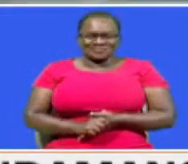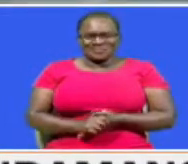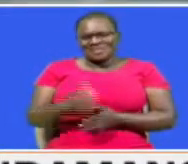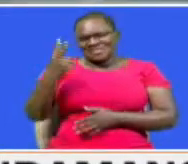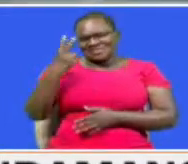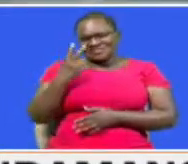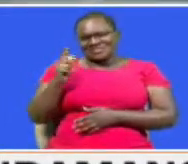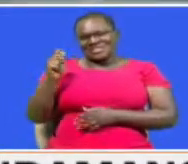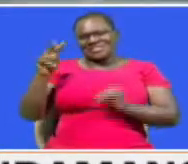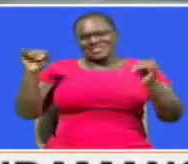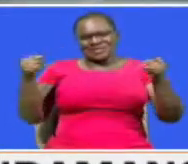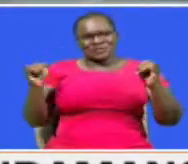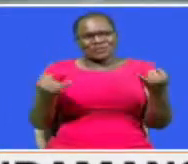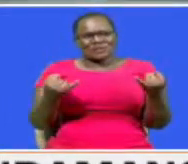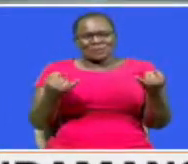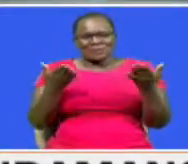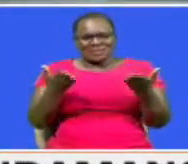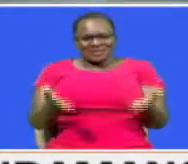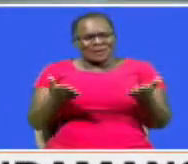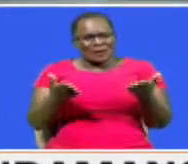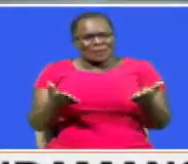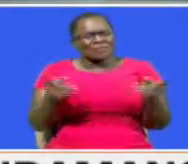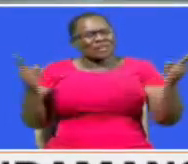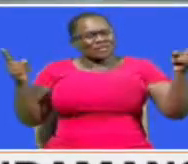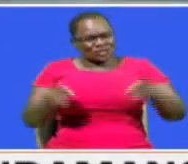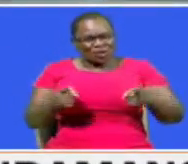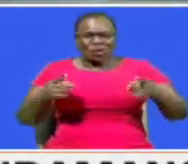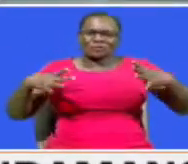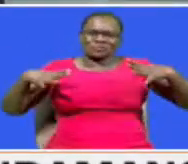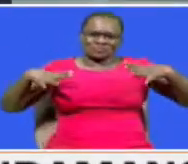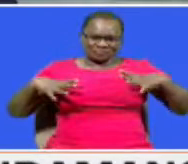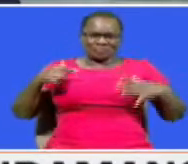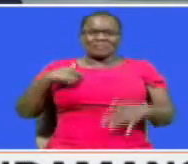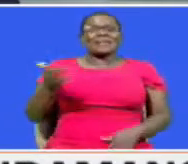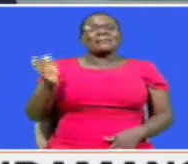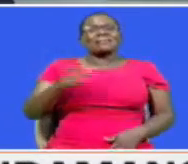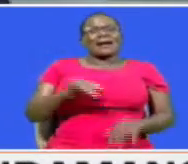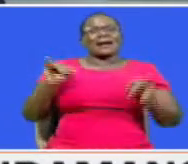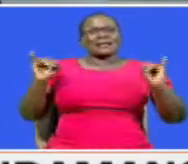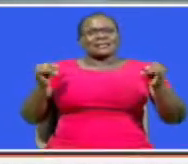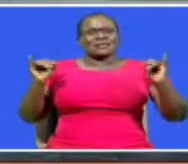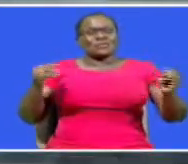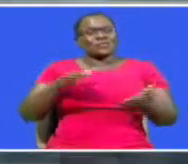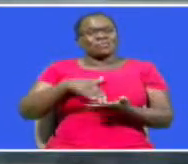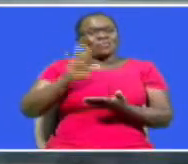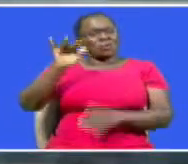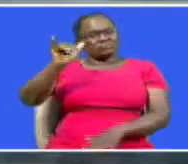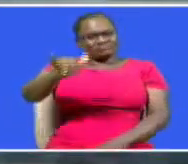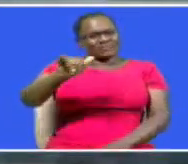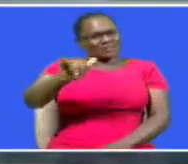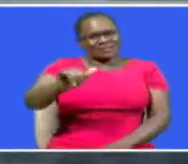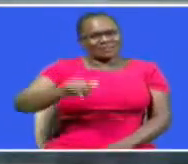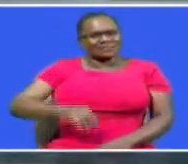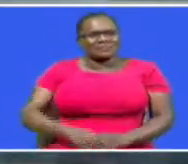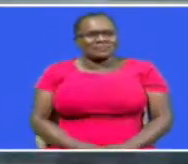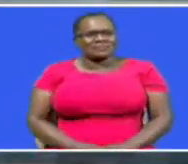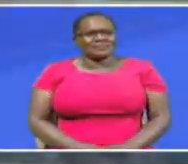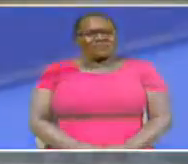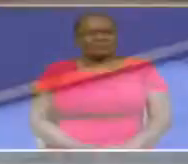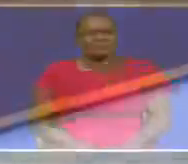Unaendelea kutazama taarifa za KTN Leo. Mtazamaji, tuchukue pumziko fupi, tarejea tuendelee na taarifa zaidi, usiende mbali.